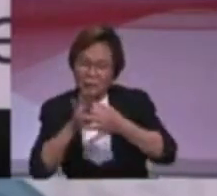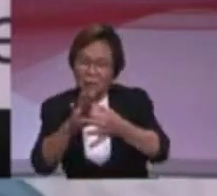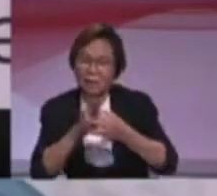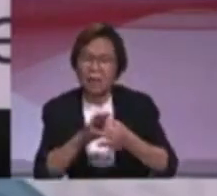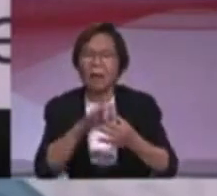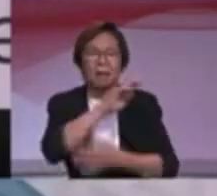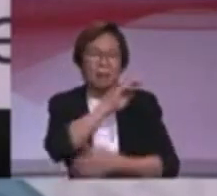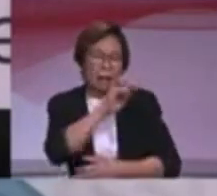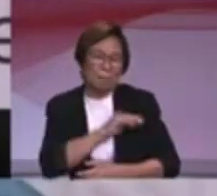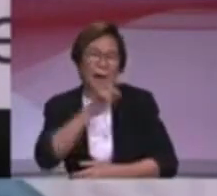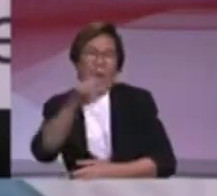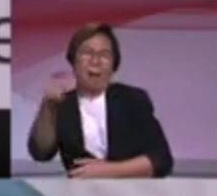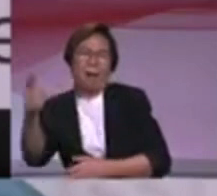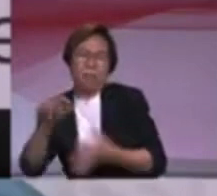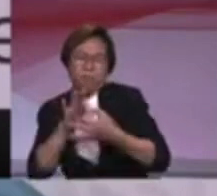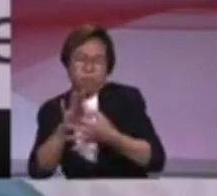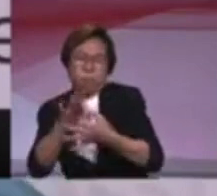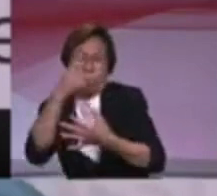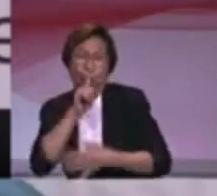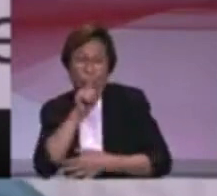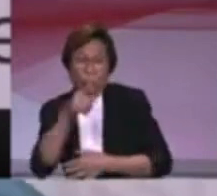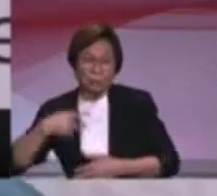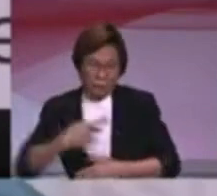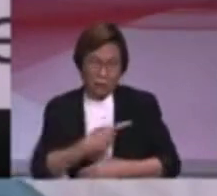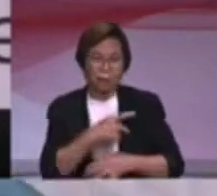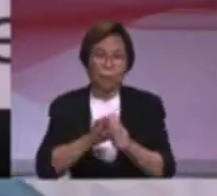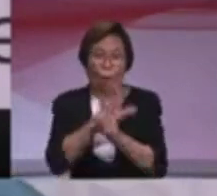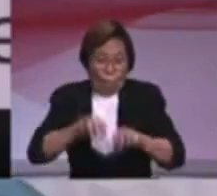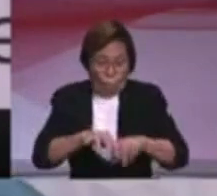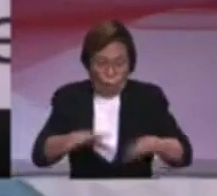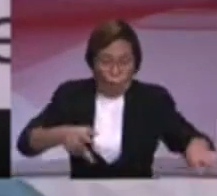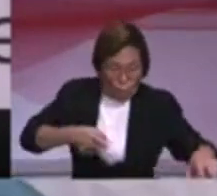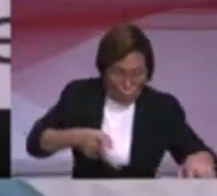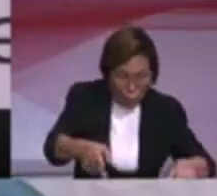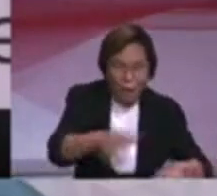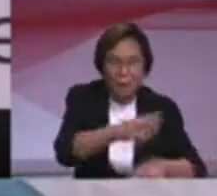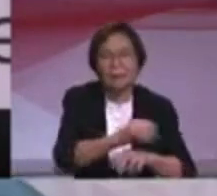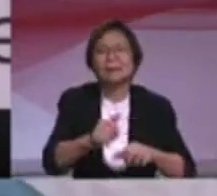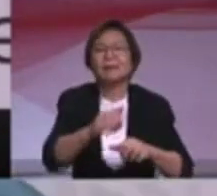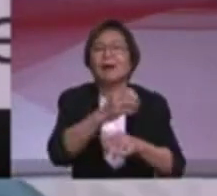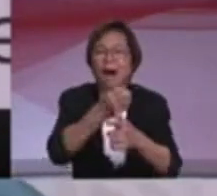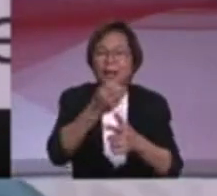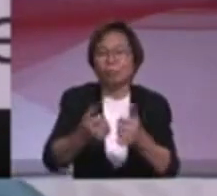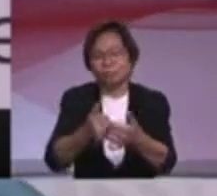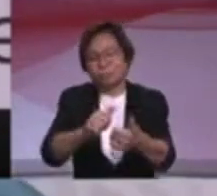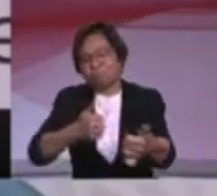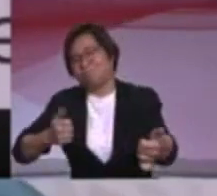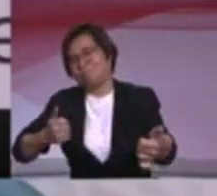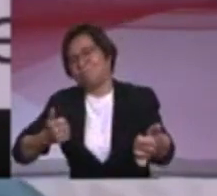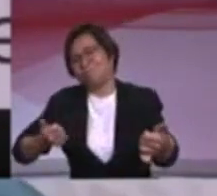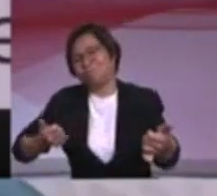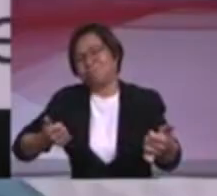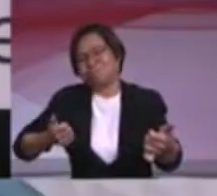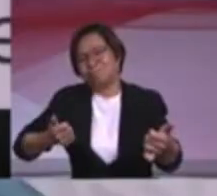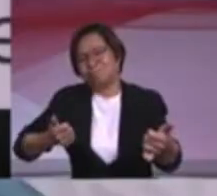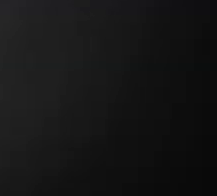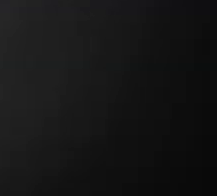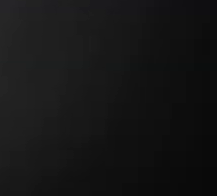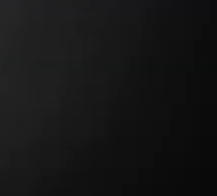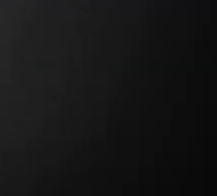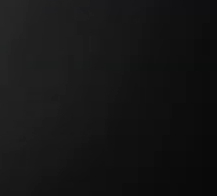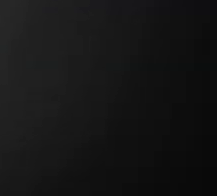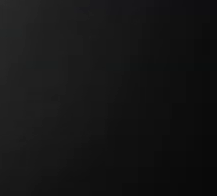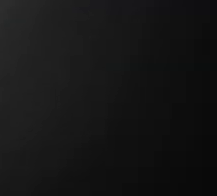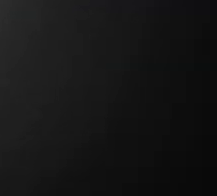kementerian-kementerian lain untuk pastikan kita boleh memutuskan jangkitan ataupun mengelakkan jangkitan yang berlaku di parlimen.